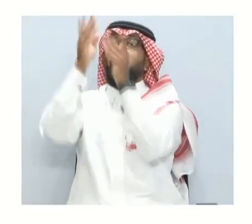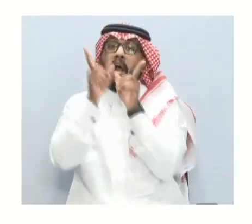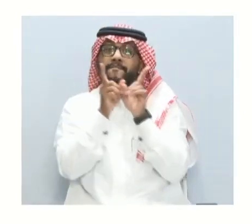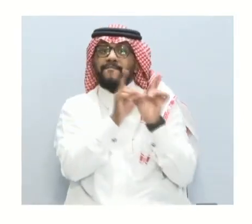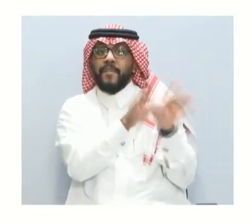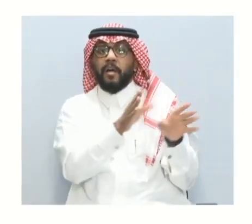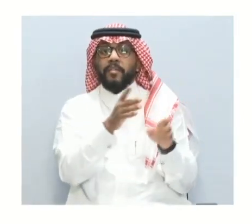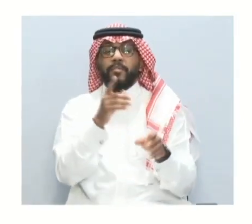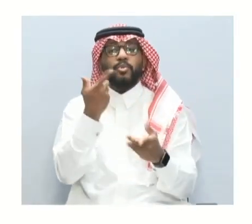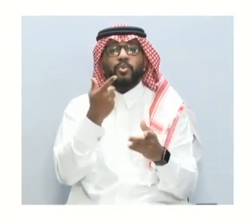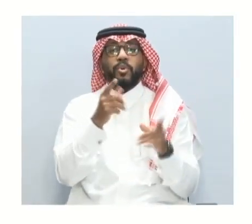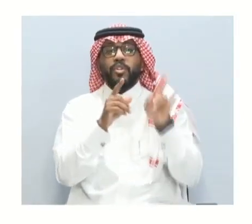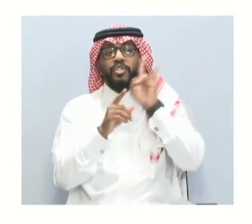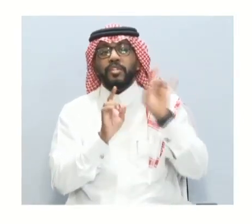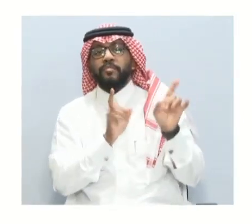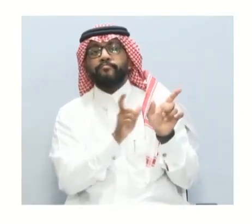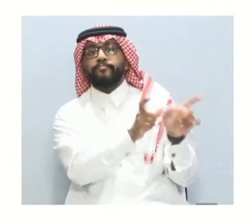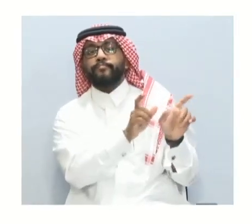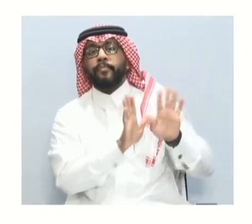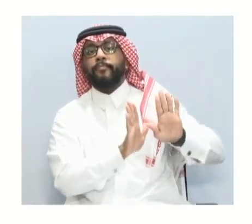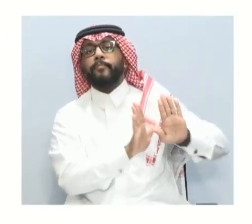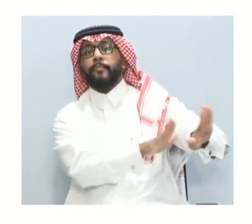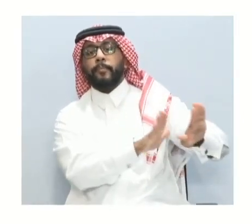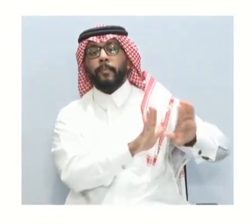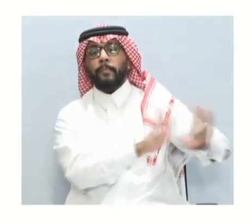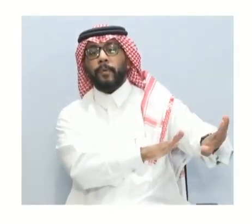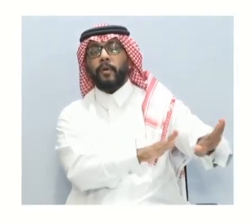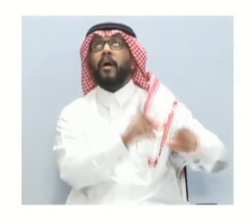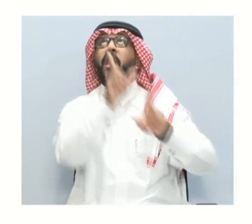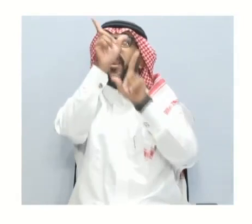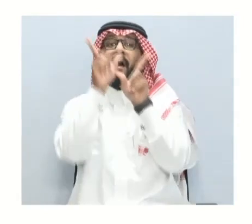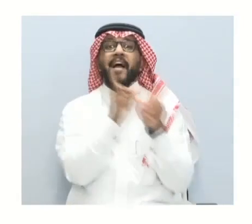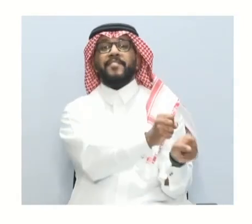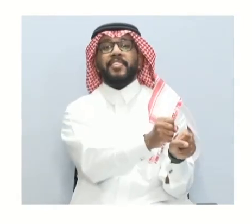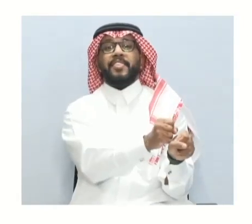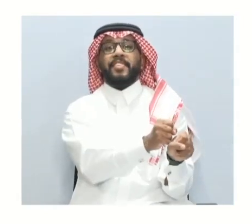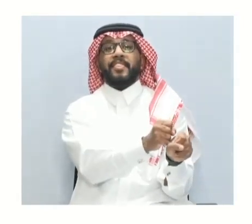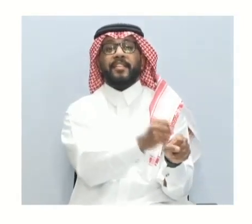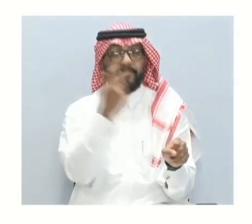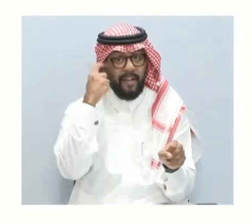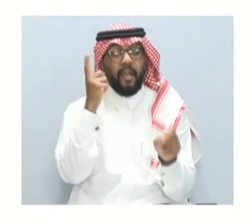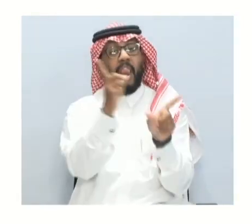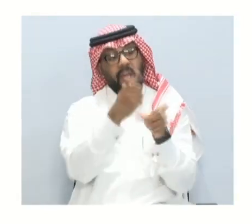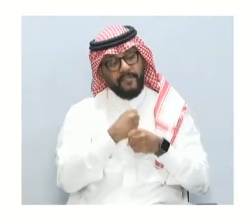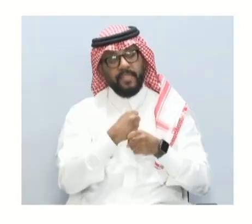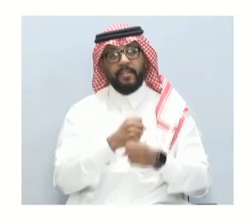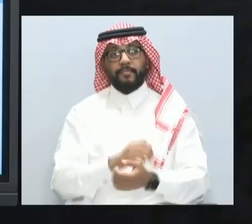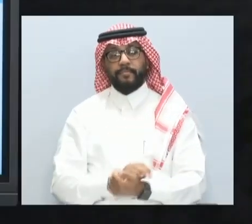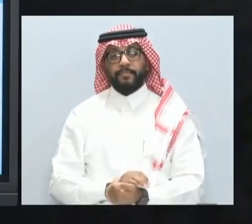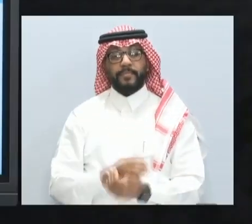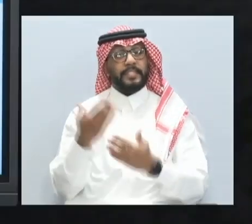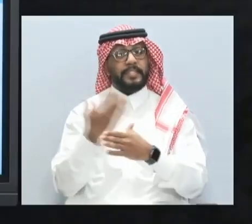الله يدفع عنه كيد الشياطين ومكرهم يدفع عنه كيد الشياطين ومكرهم